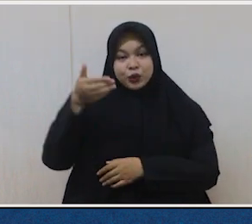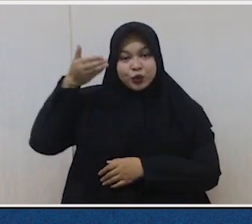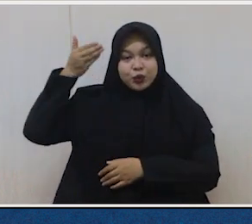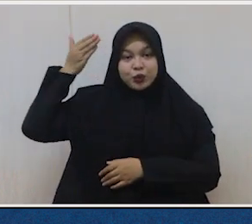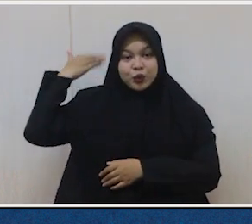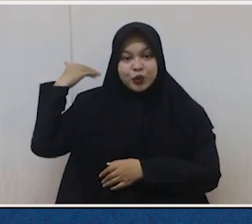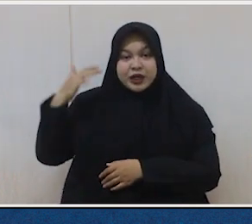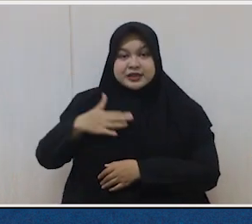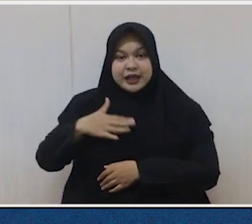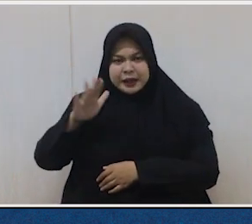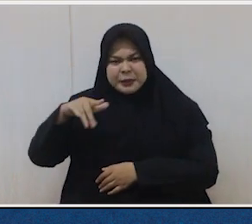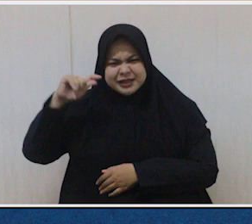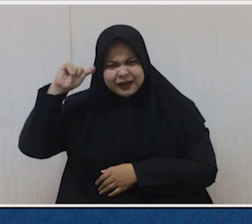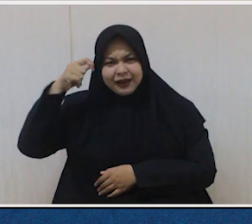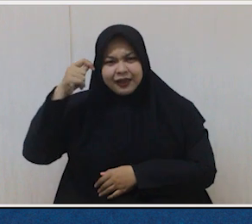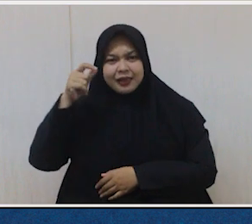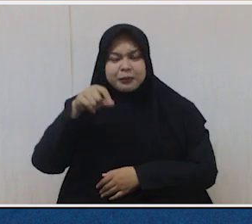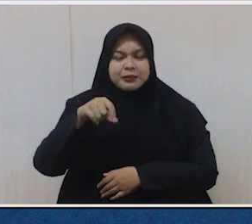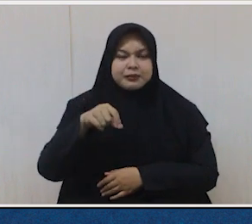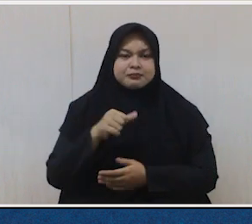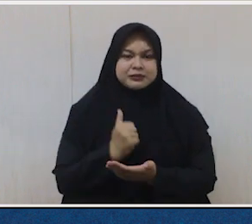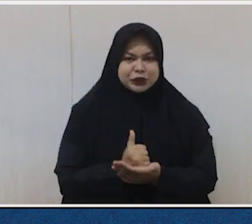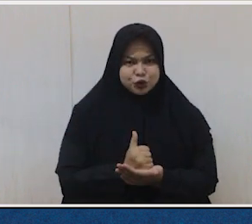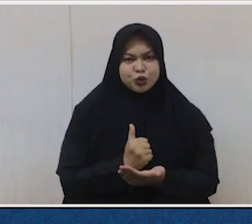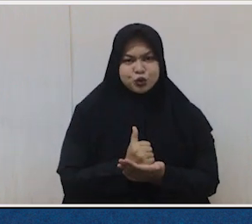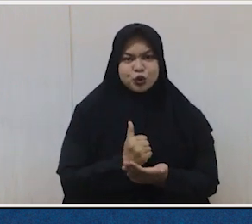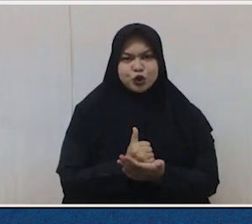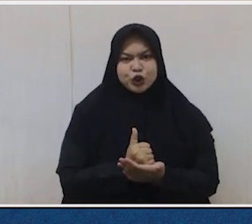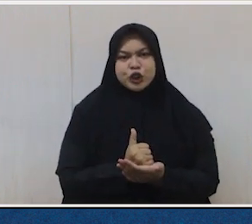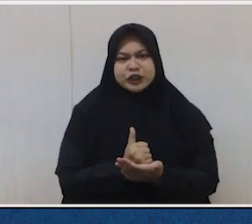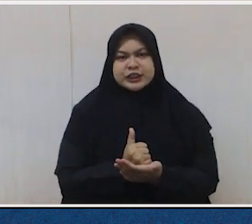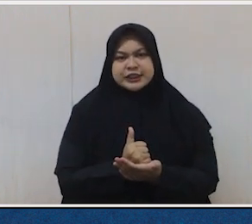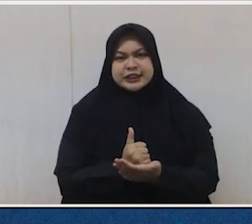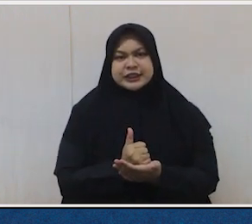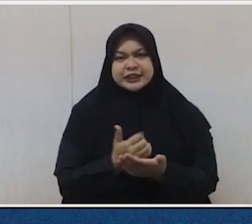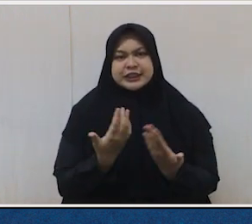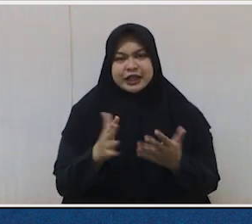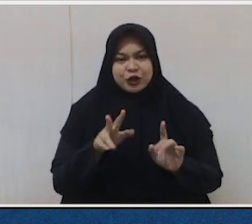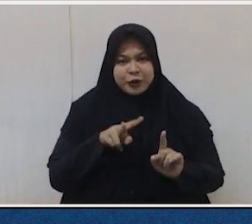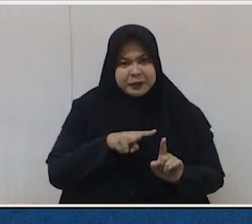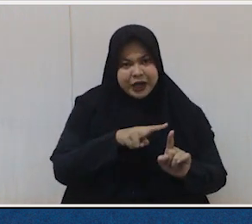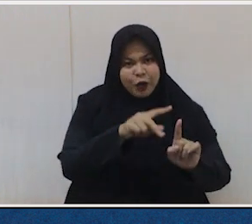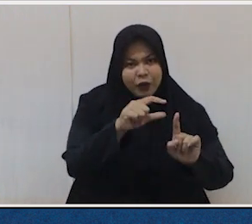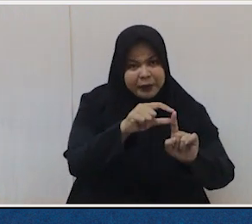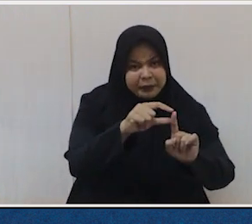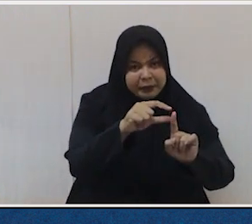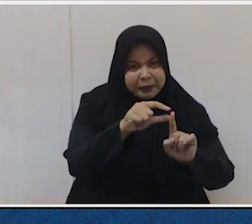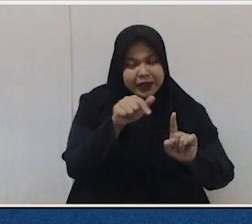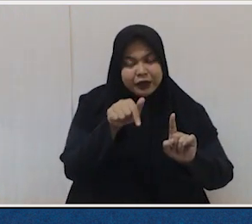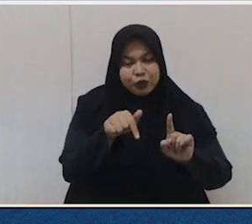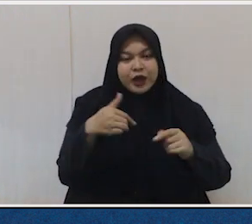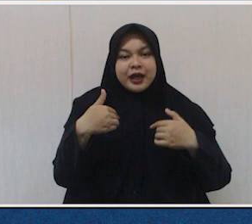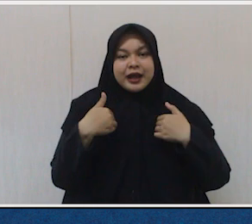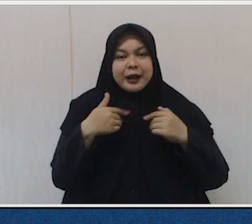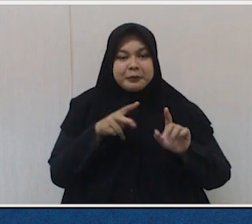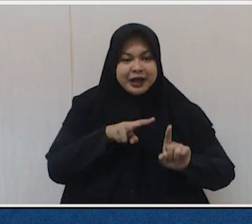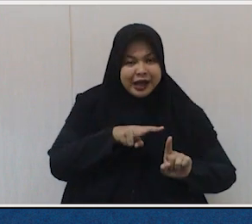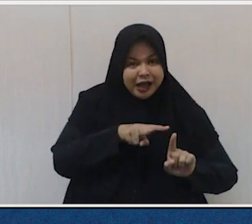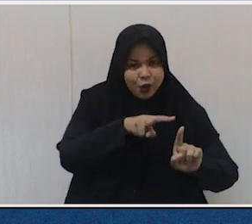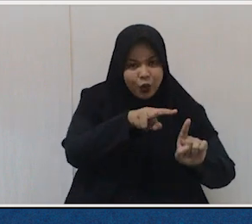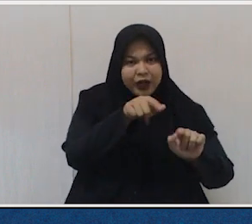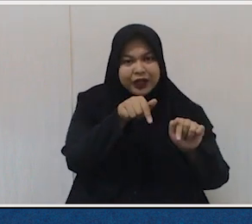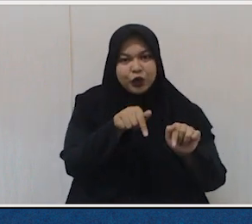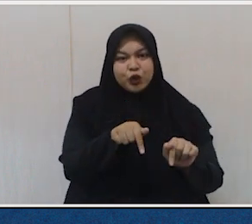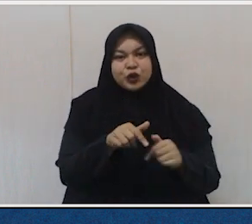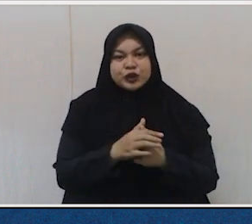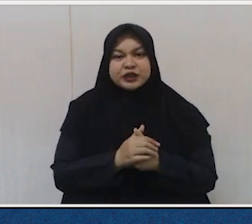ee Saya masih ingat betul itu itu ee apa namanya kemudian ada yang mengawal pppp itu ada yang mengawal dan terkait dengan